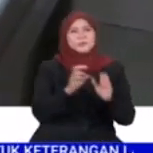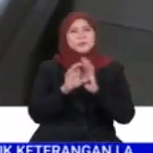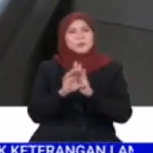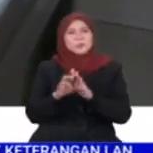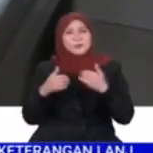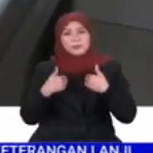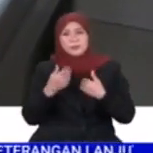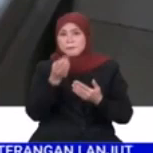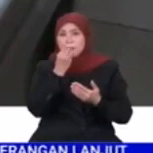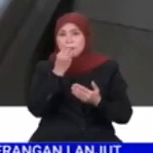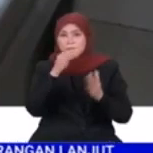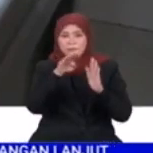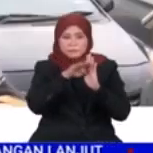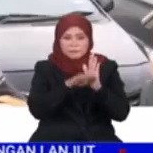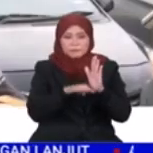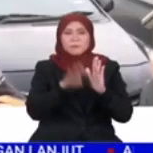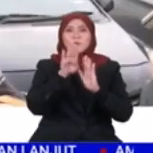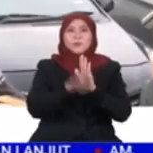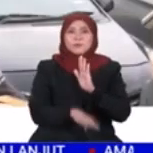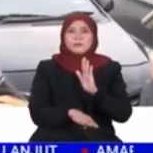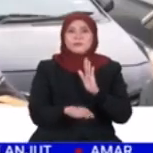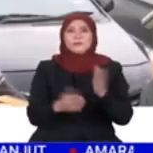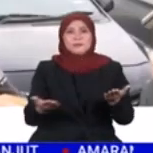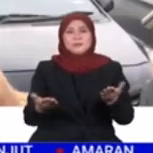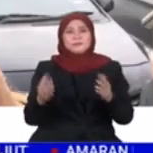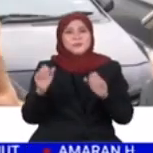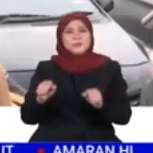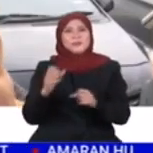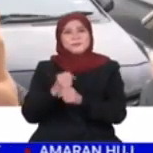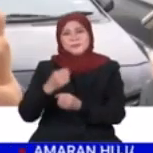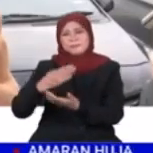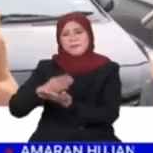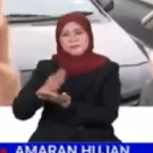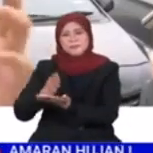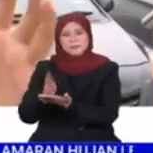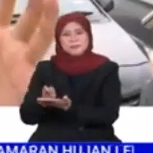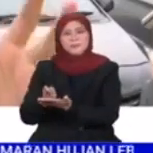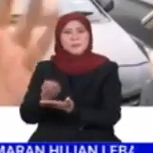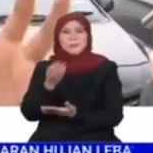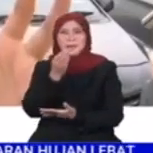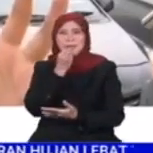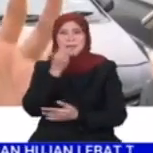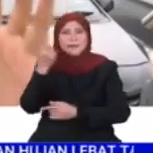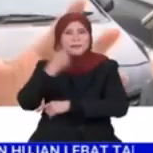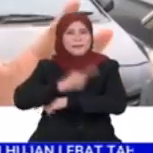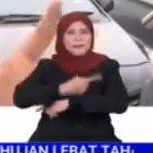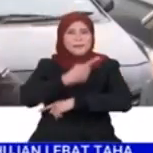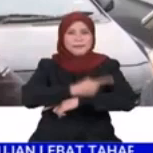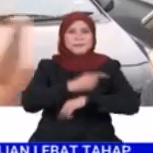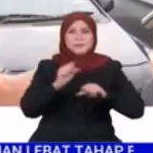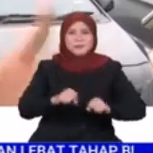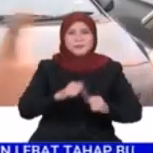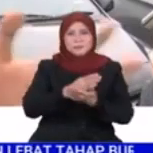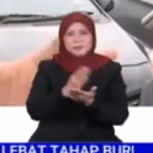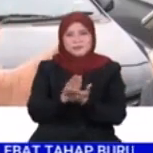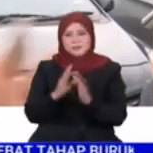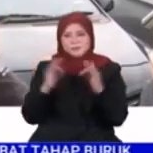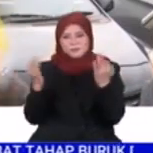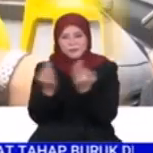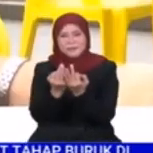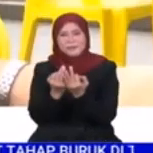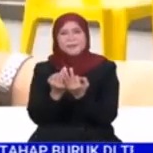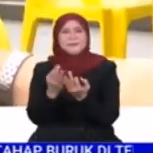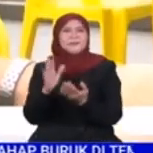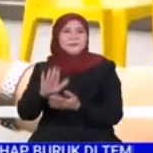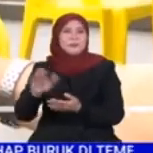macam ada Menu Rahmah ni, sekurang-kurangnya dia dah dapat bajet lah untuk makanan sehari-harian tu kan, dia dapat bajet untuk family, untuk diri dia